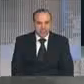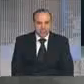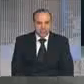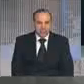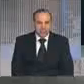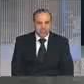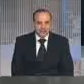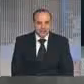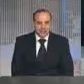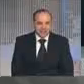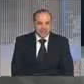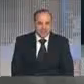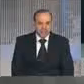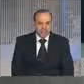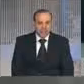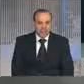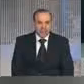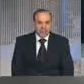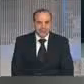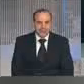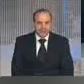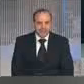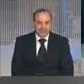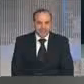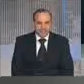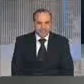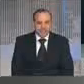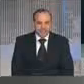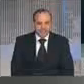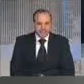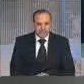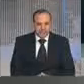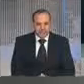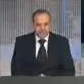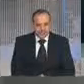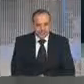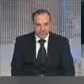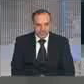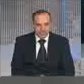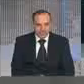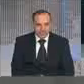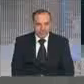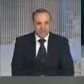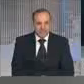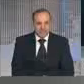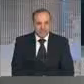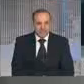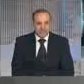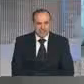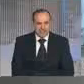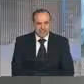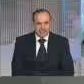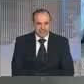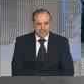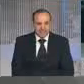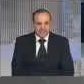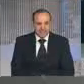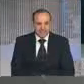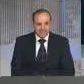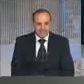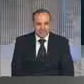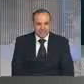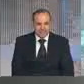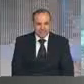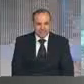محمد على قد الامطار وقد المصحف قد حروف وقد ما فيها سطار وقد بحر وقد مواج وقد ما